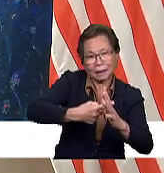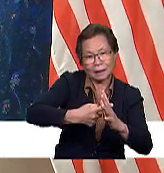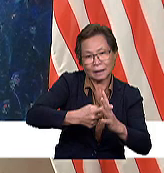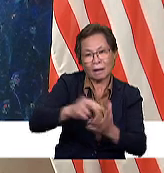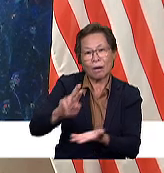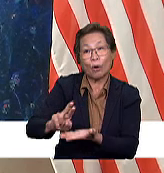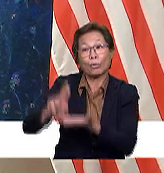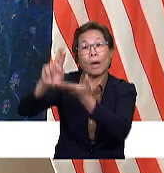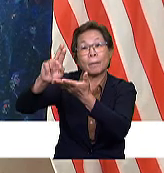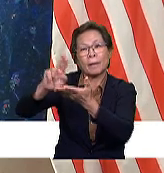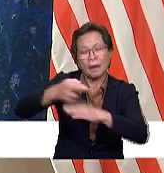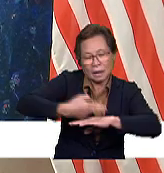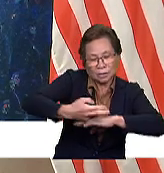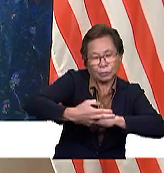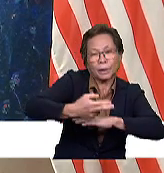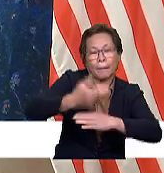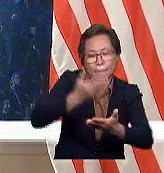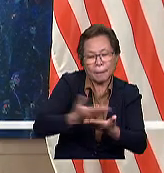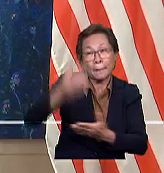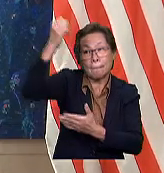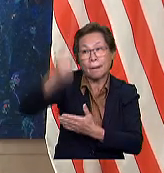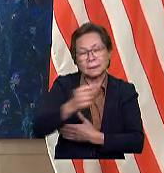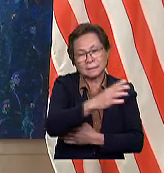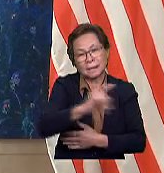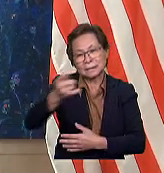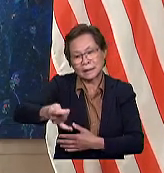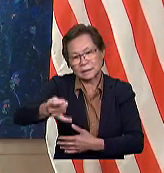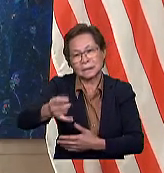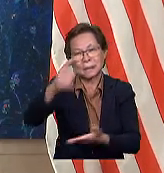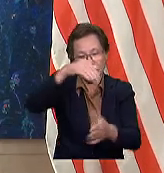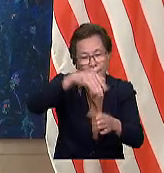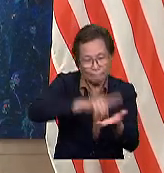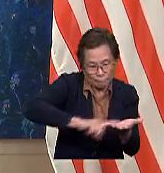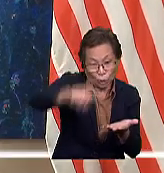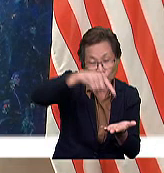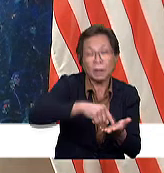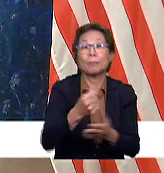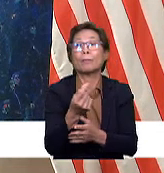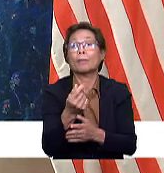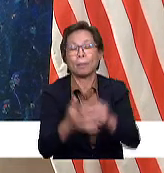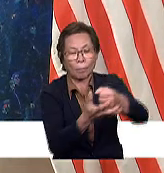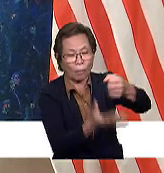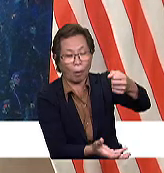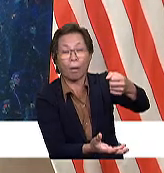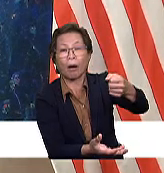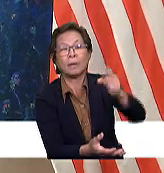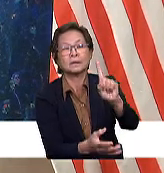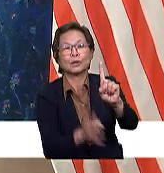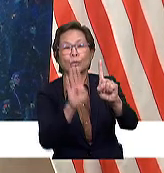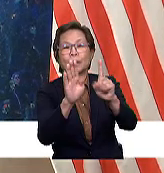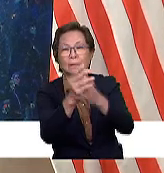rehabilitasi sewa beli bus dan taksi padamu ini dengan nilai untuk kan satu